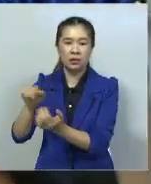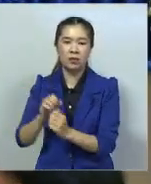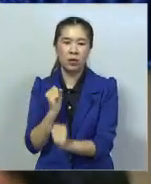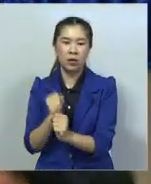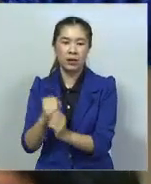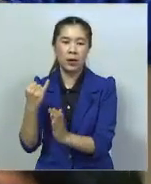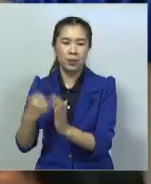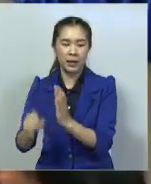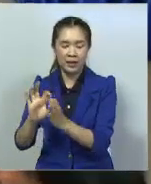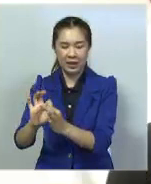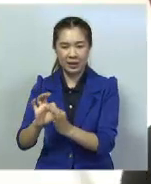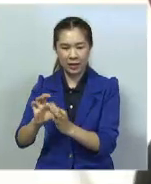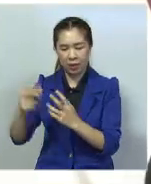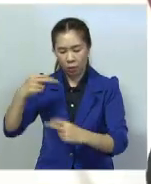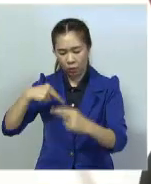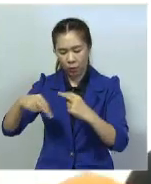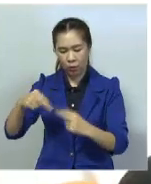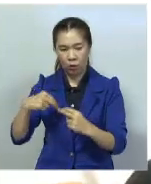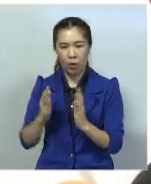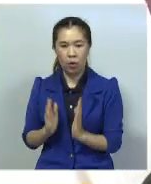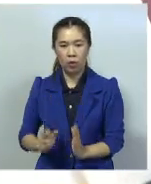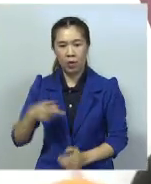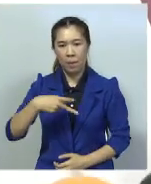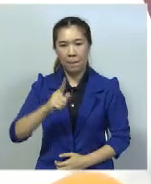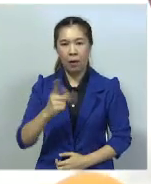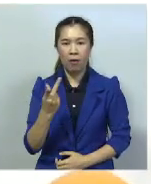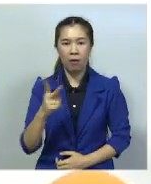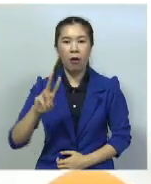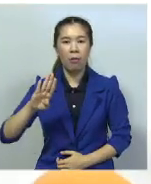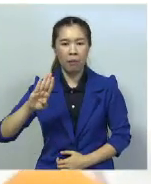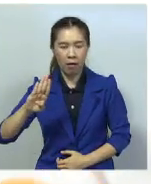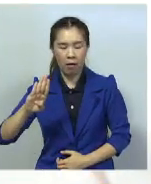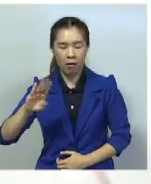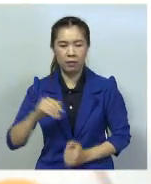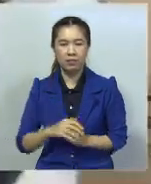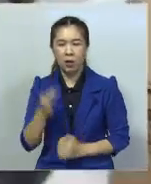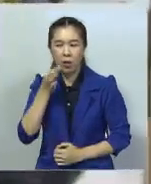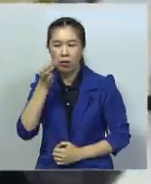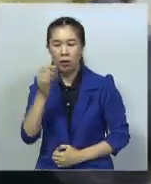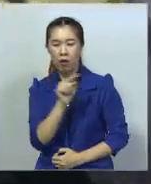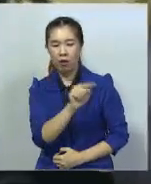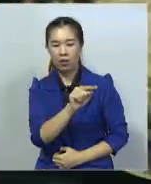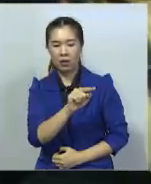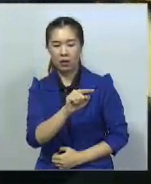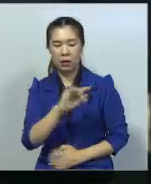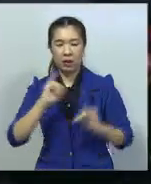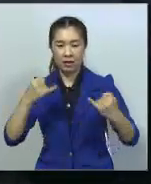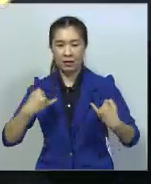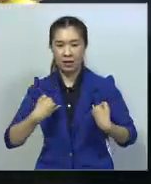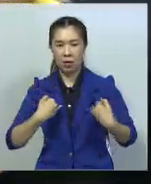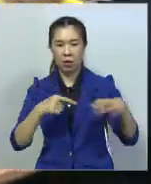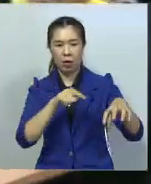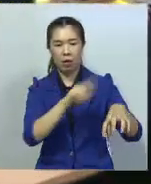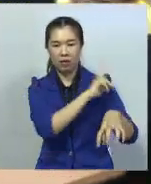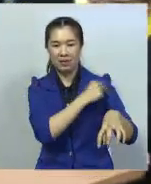การกระทำผิดที่เกี่ยวกับการคุ้มครองผู้บริโภคหรือว่าปคบเพื่อขอให้ไปดำเนินคดีกับเจ้าของคลินิกข้อหาช่อโกงประชาช